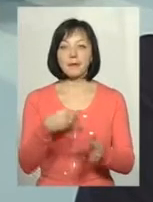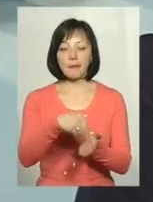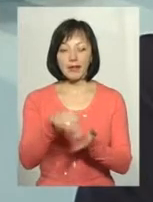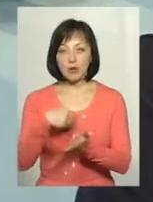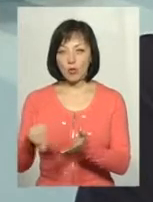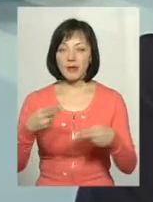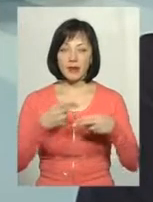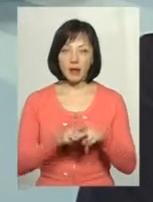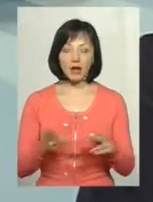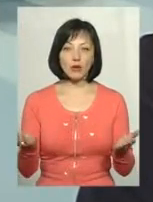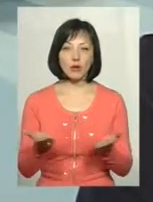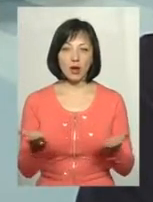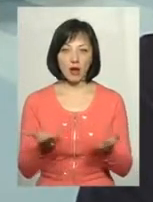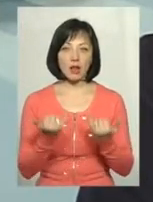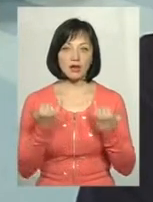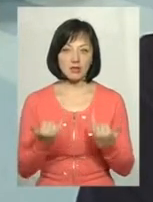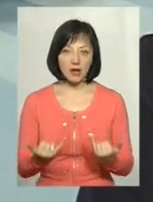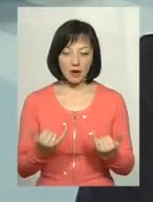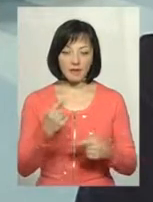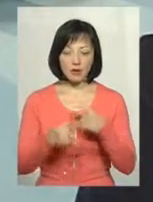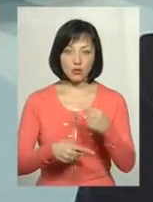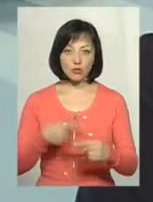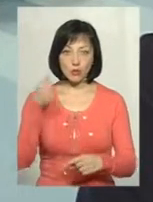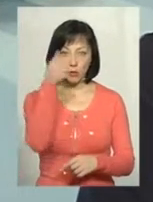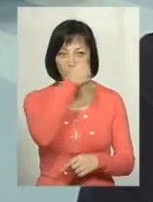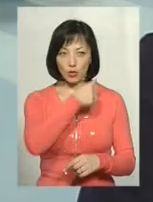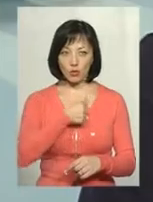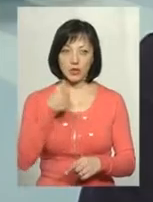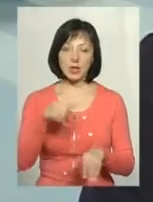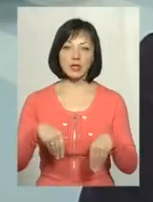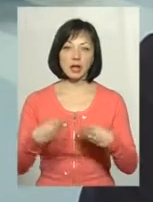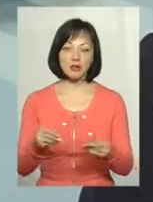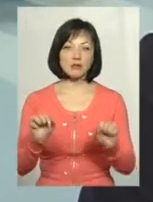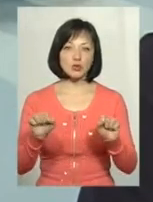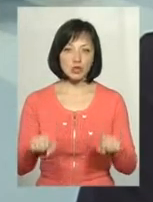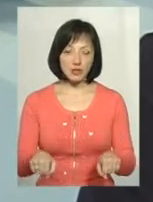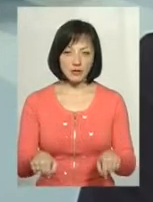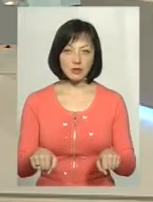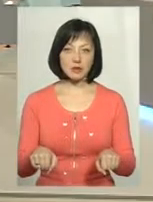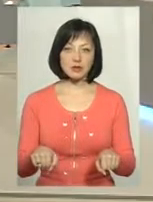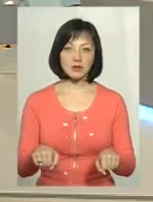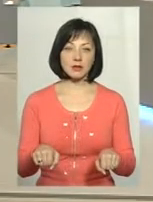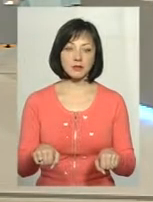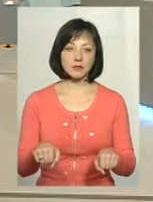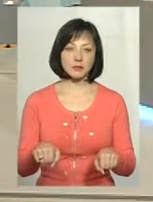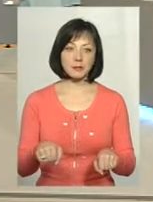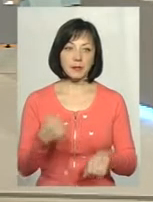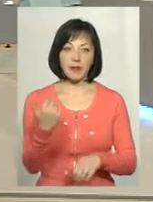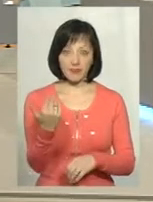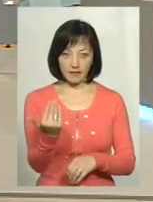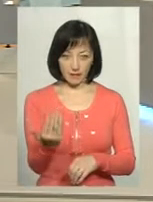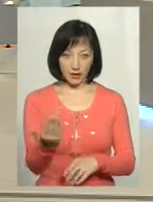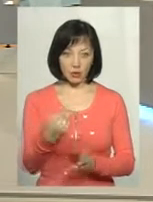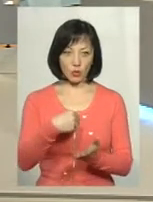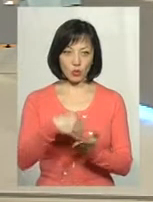техніку, яка зараз вже в наступному році дасть можливість привезти. Тобто, по суті, ви купили